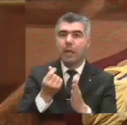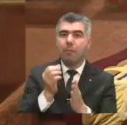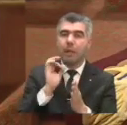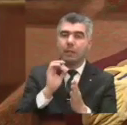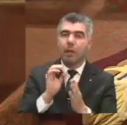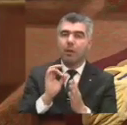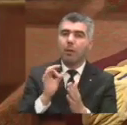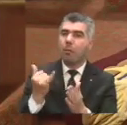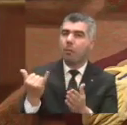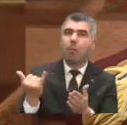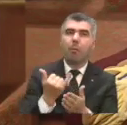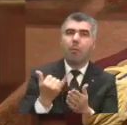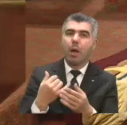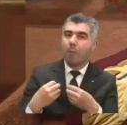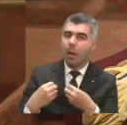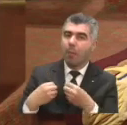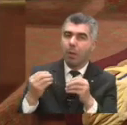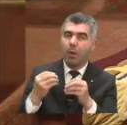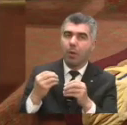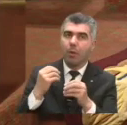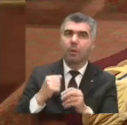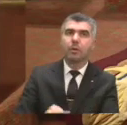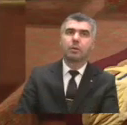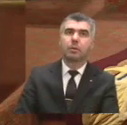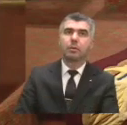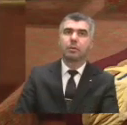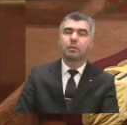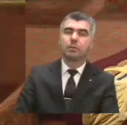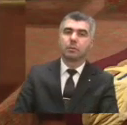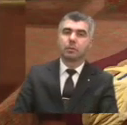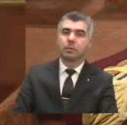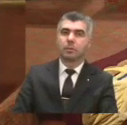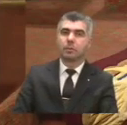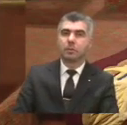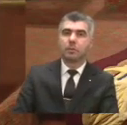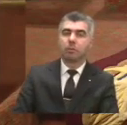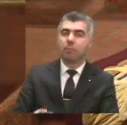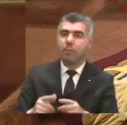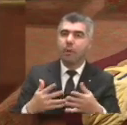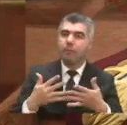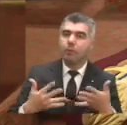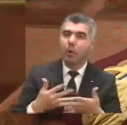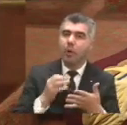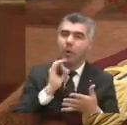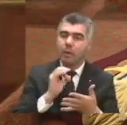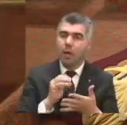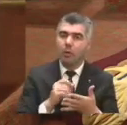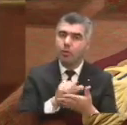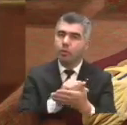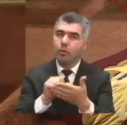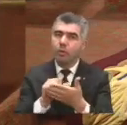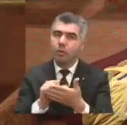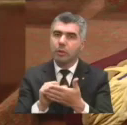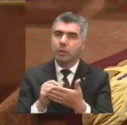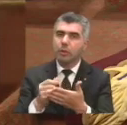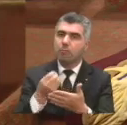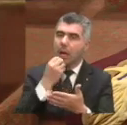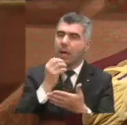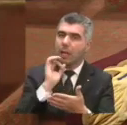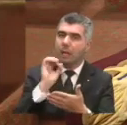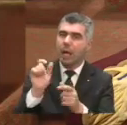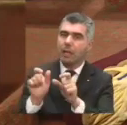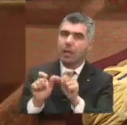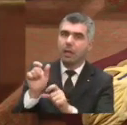مناسبه في في نقولوا في في السوق الداخليه في المواد الغذائيه